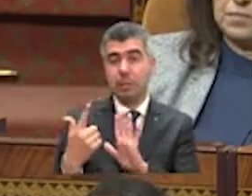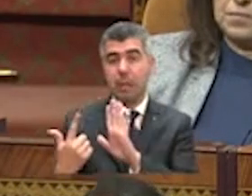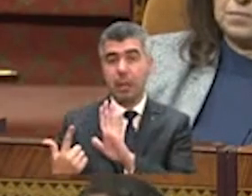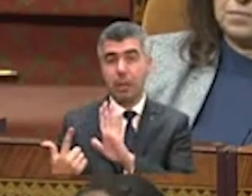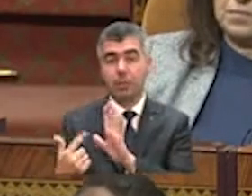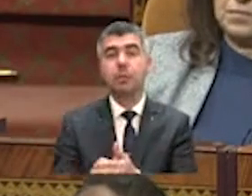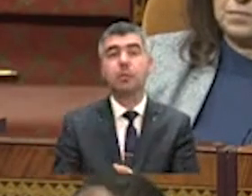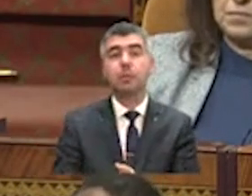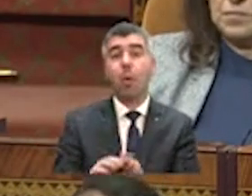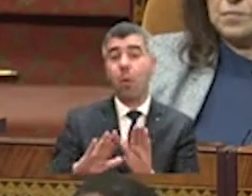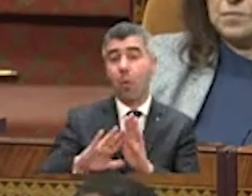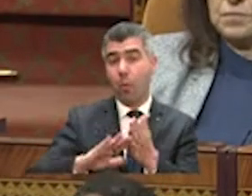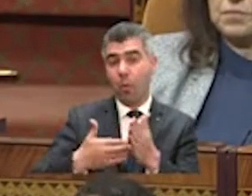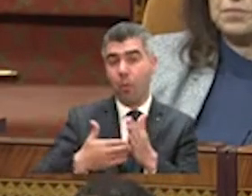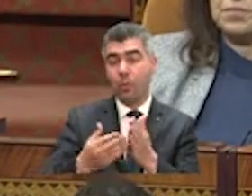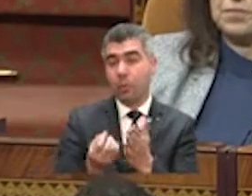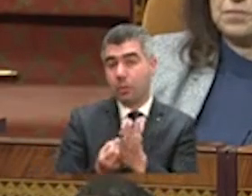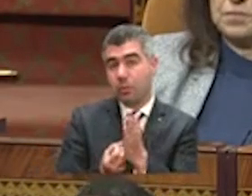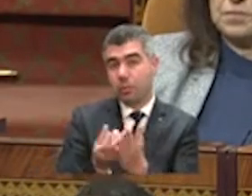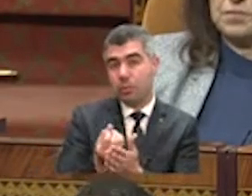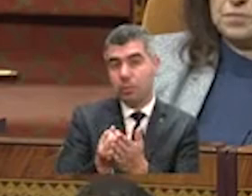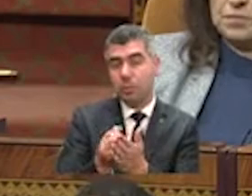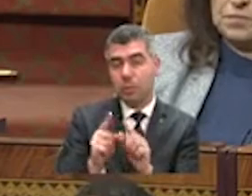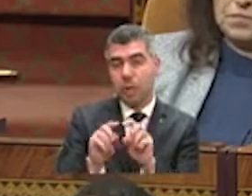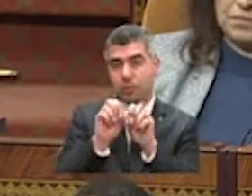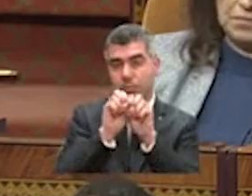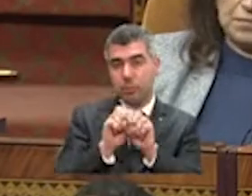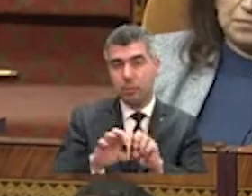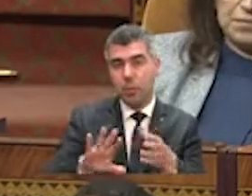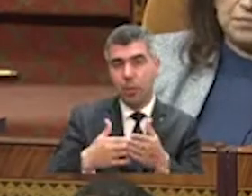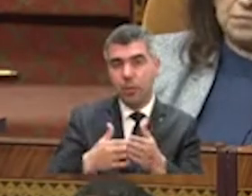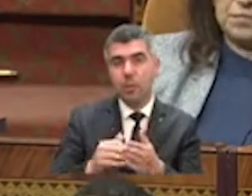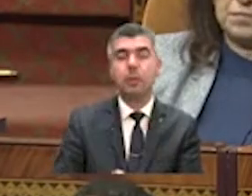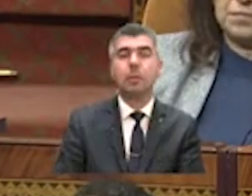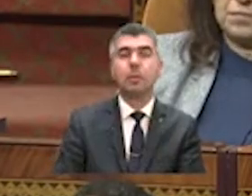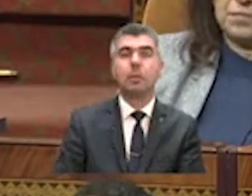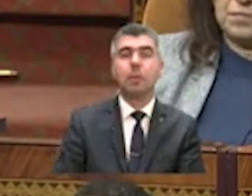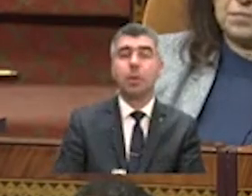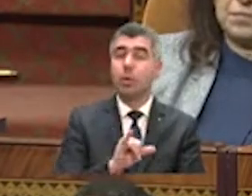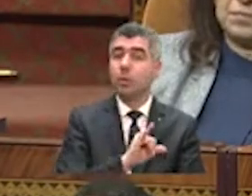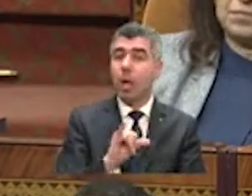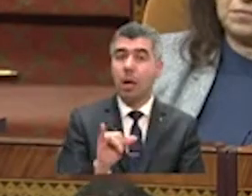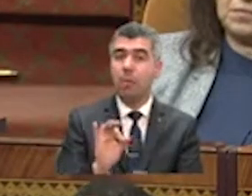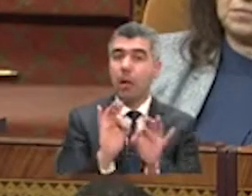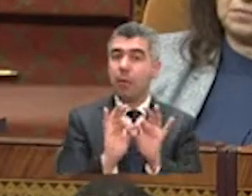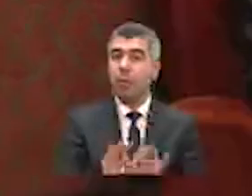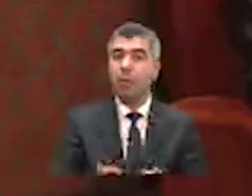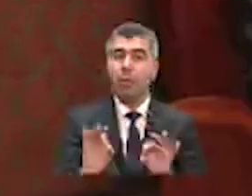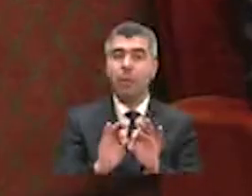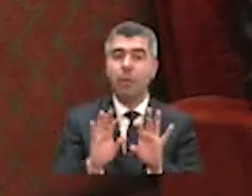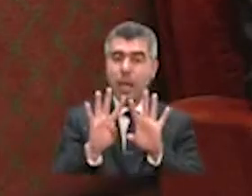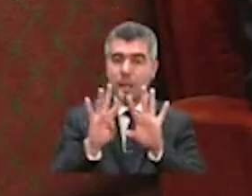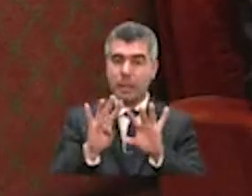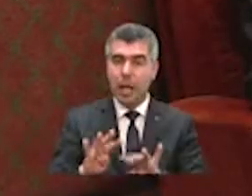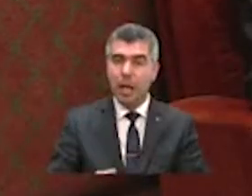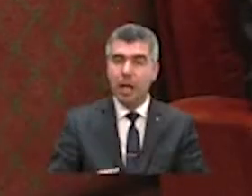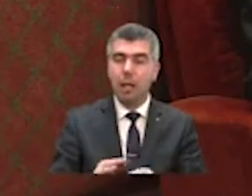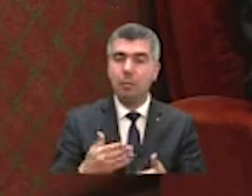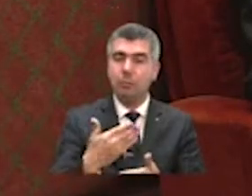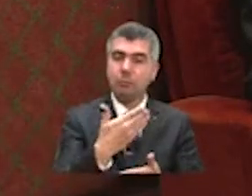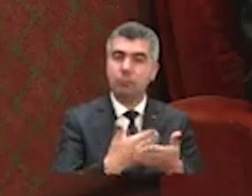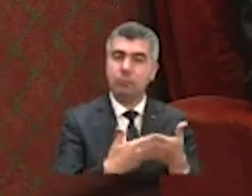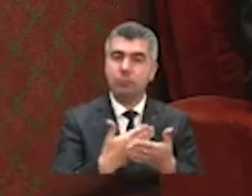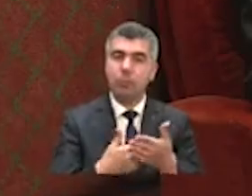كل مقتضياته التنظيمية من أجل تفعيل ذلك؟ ما كاينش كل التقارير والتوصيات الصادرة عن مجلس